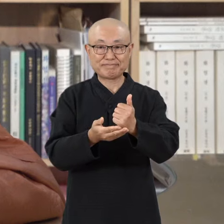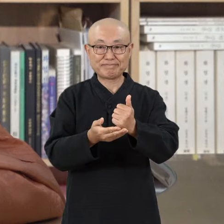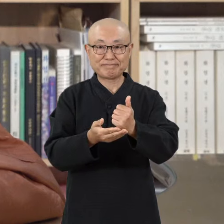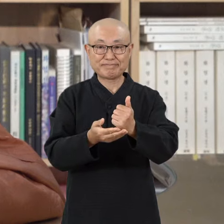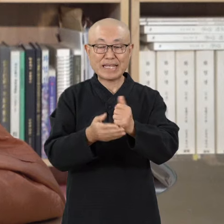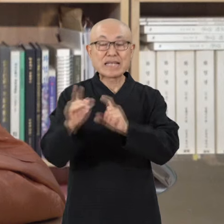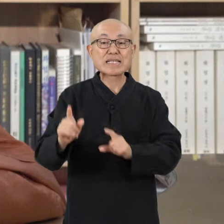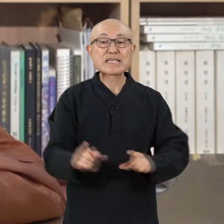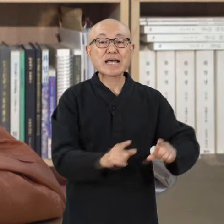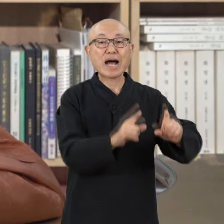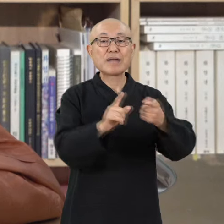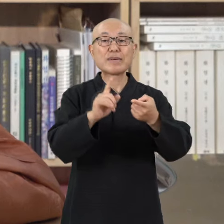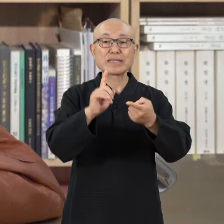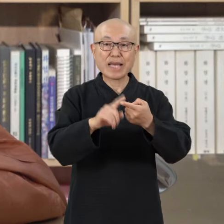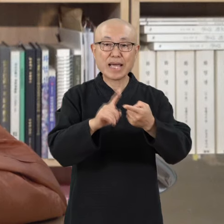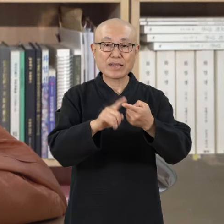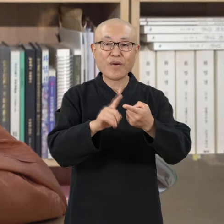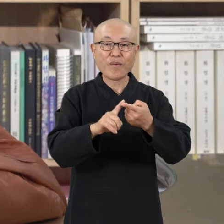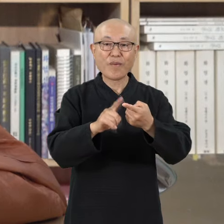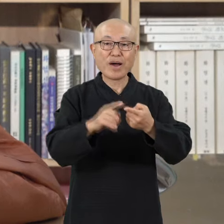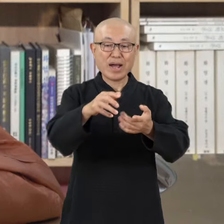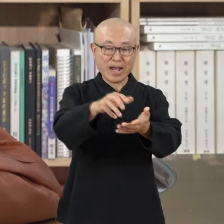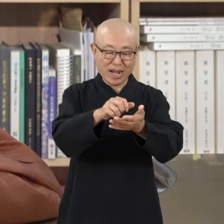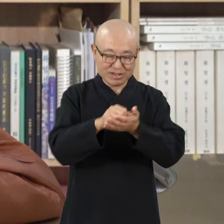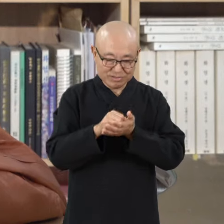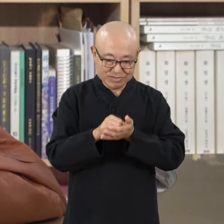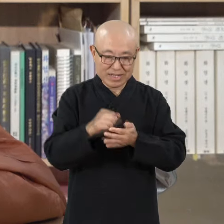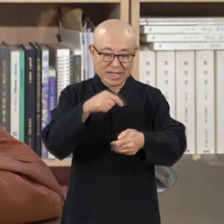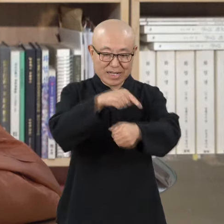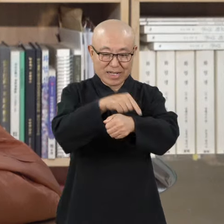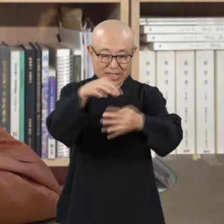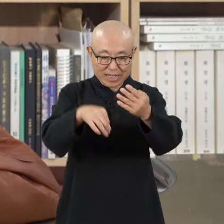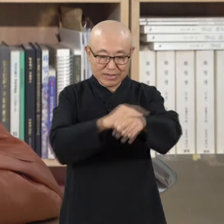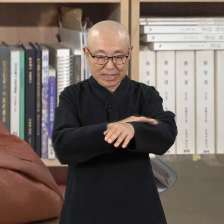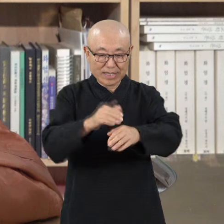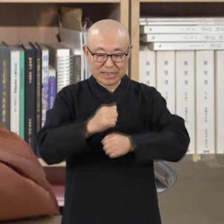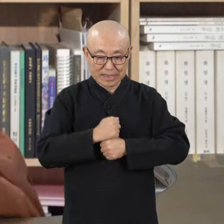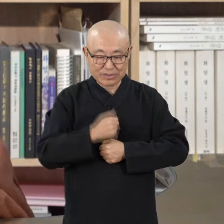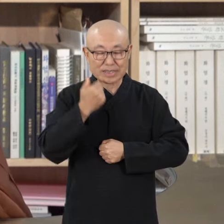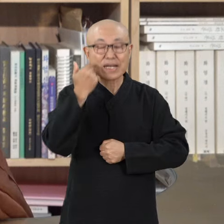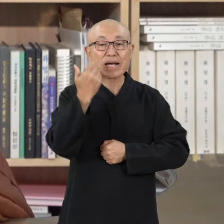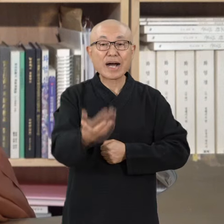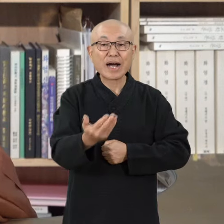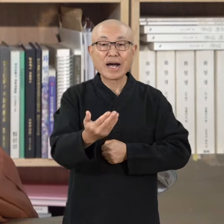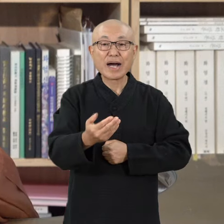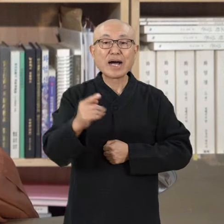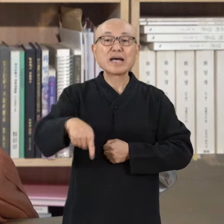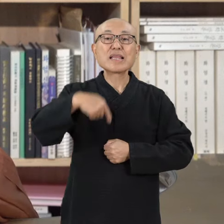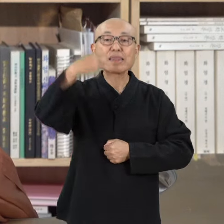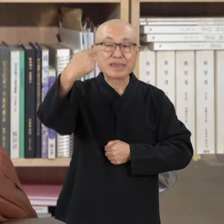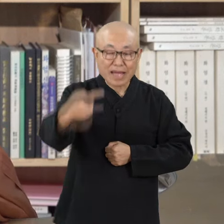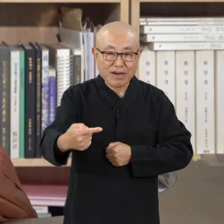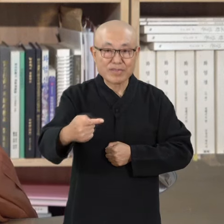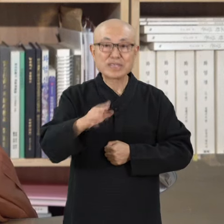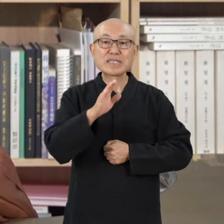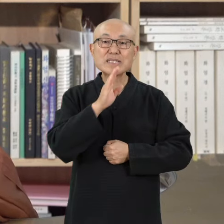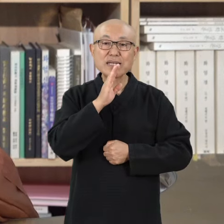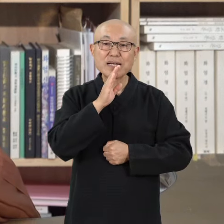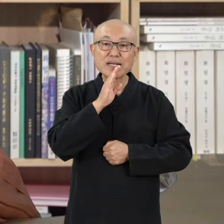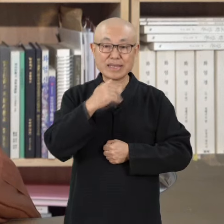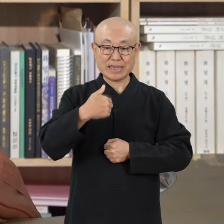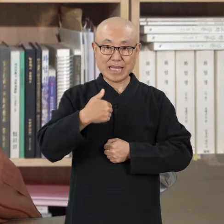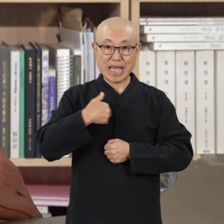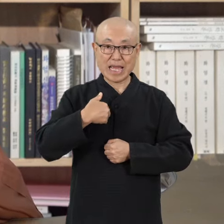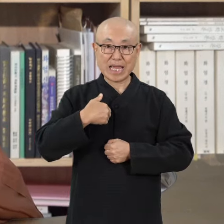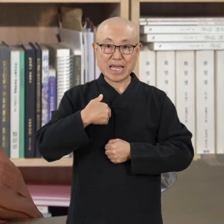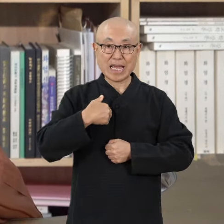삶을 지침서인, 계율을 지키고 있는가. 그렇죠? 그 다음에는 정말로 내가